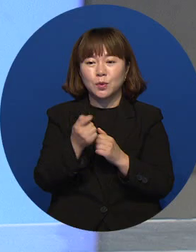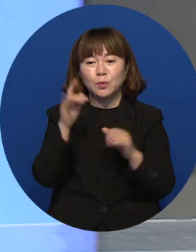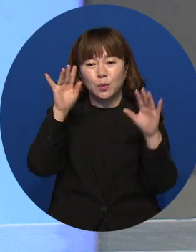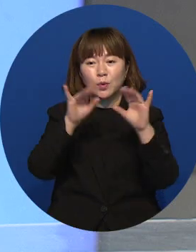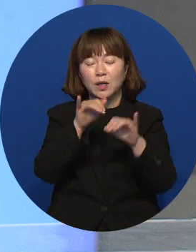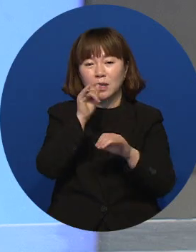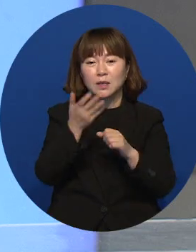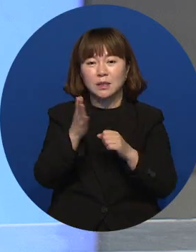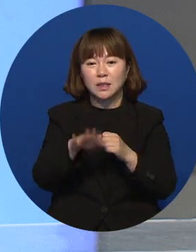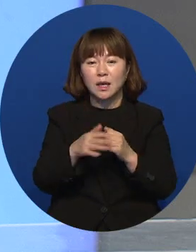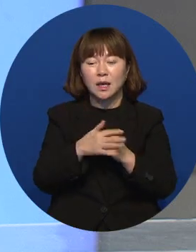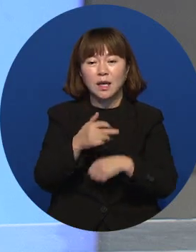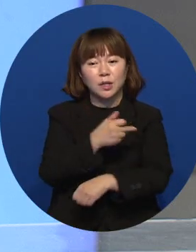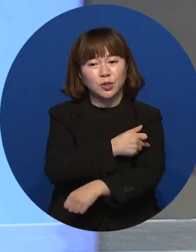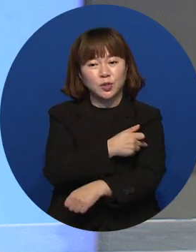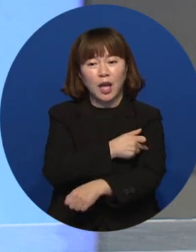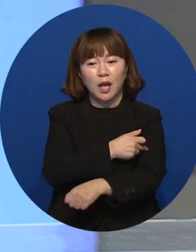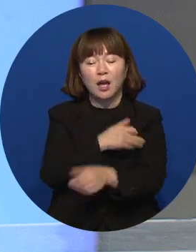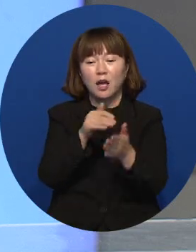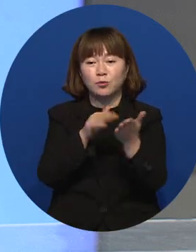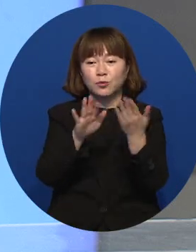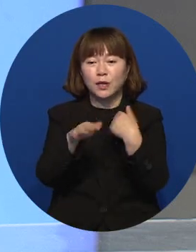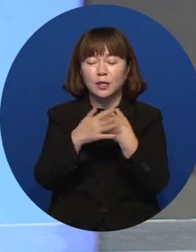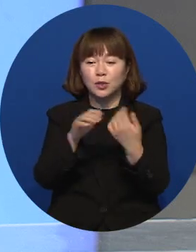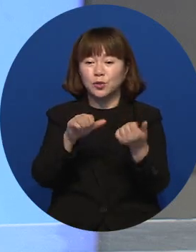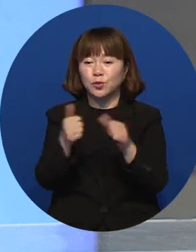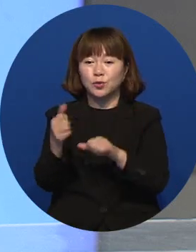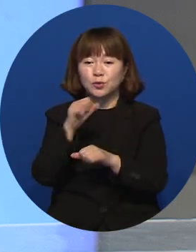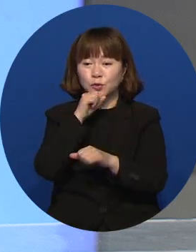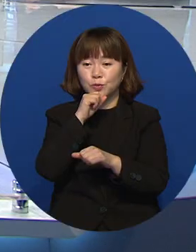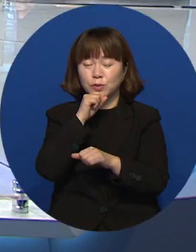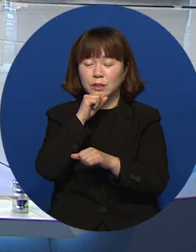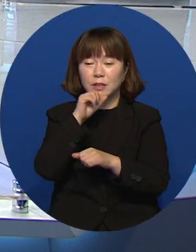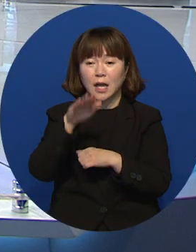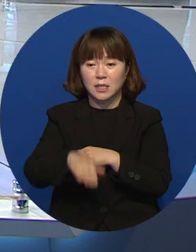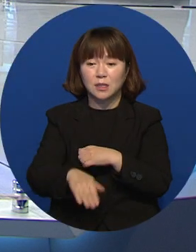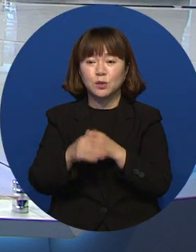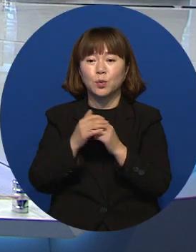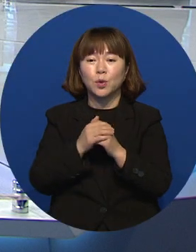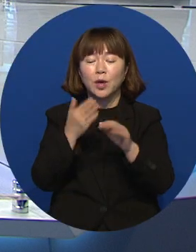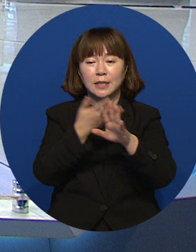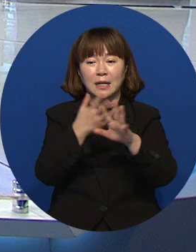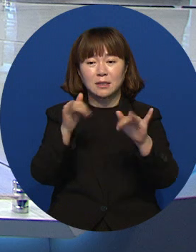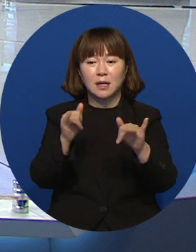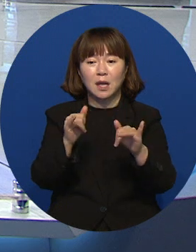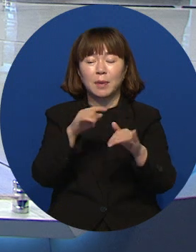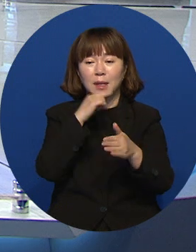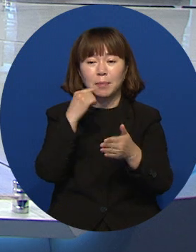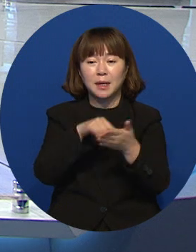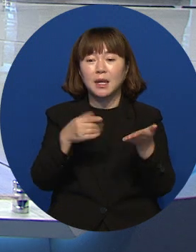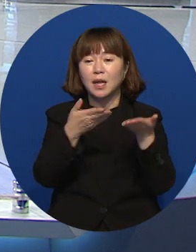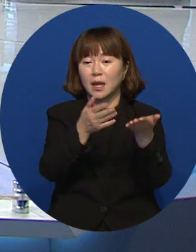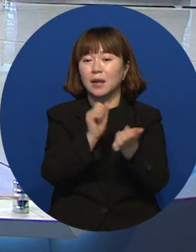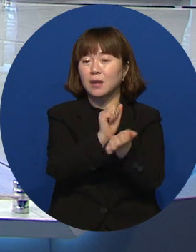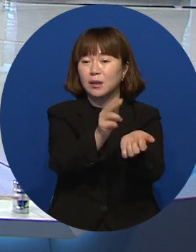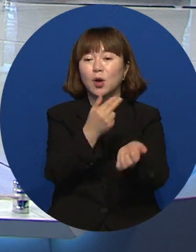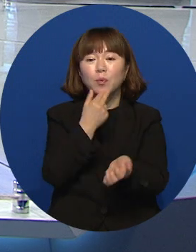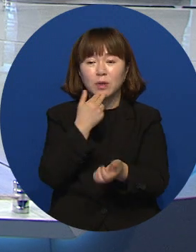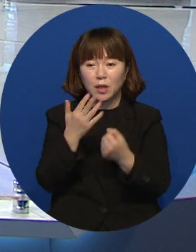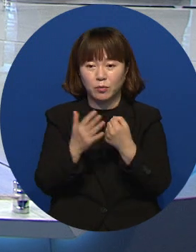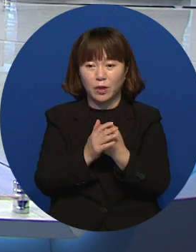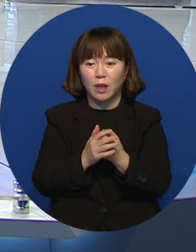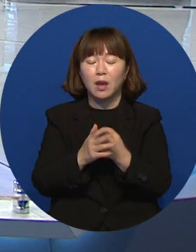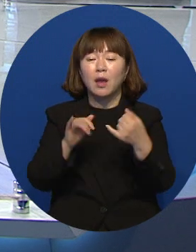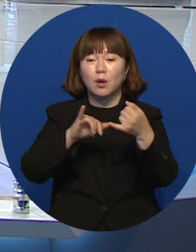가면 유치면 유리나 저지 9 그리고 다른 분의 현대 대해서 피해가 안 가기 때문에 되도록이면 어떤 제도를 꼭